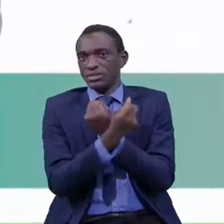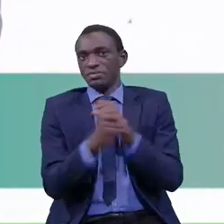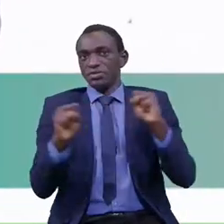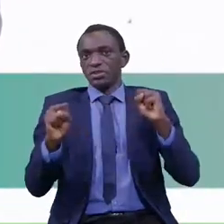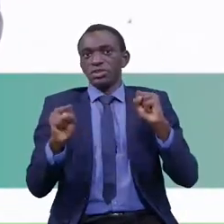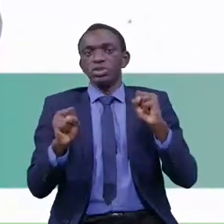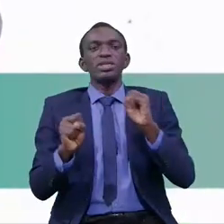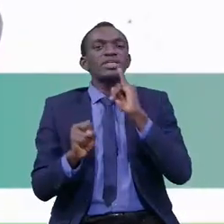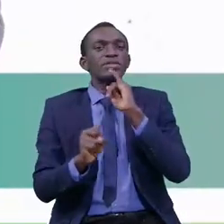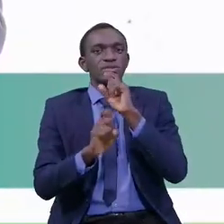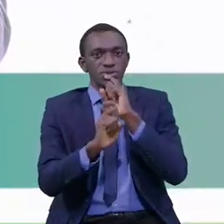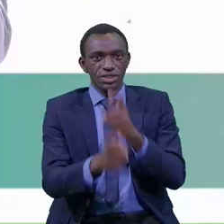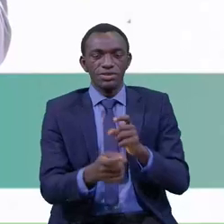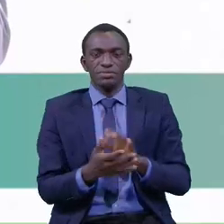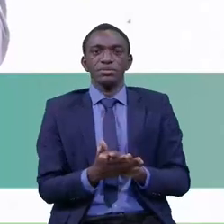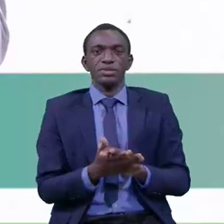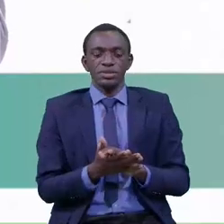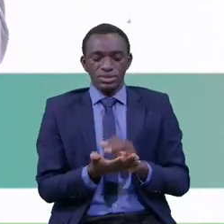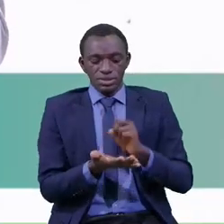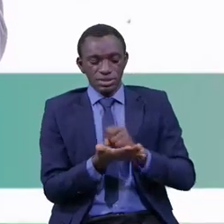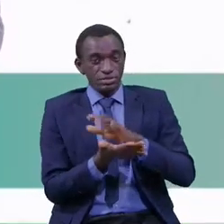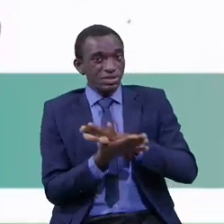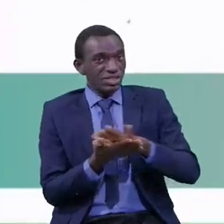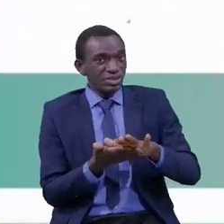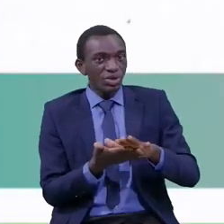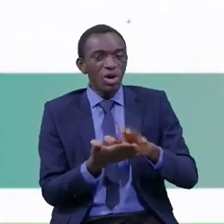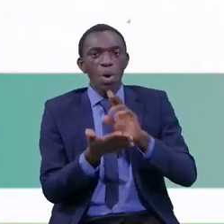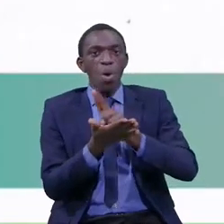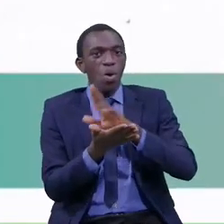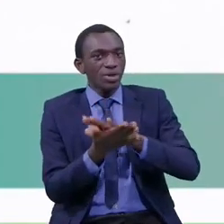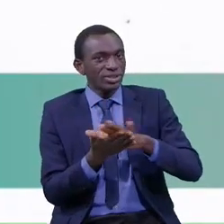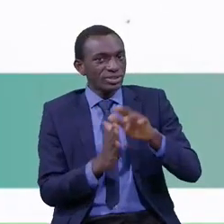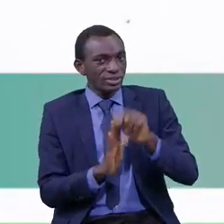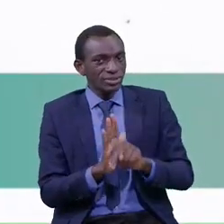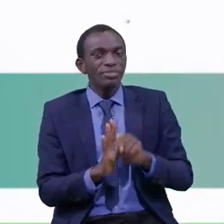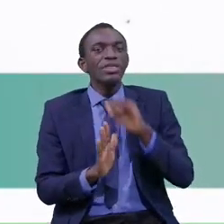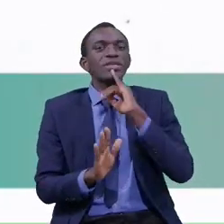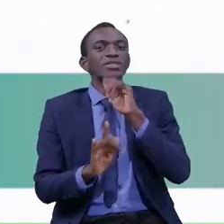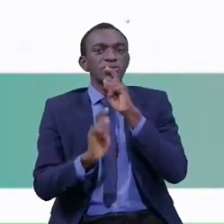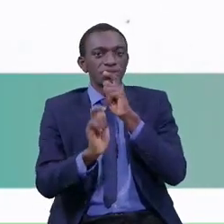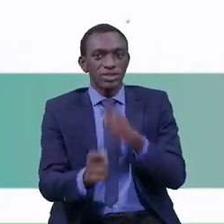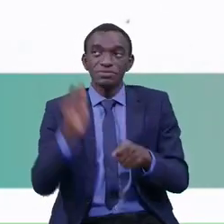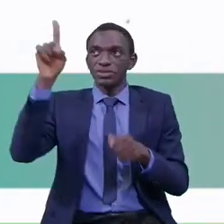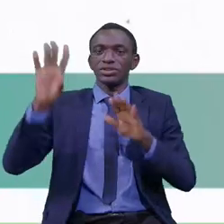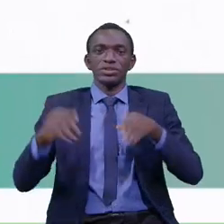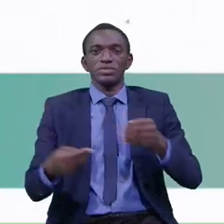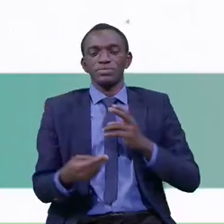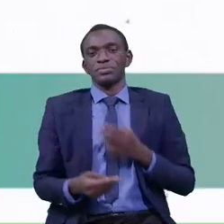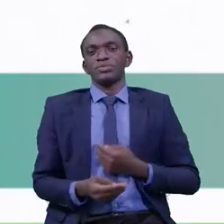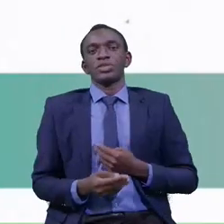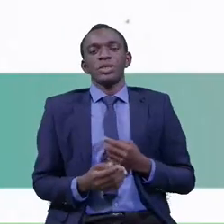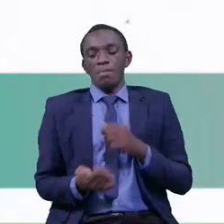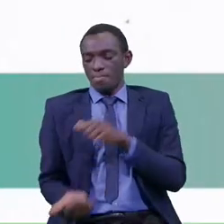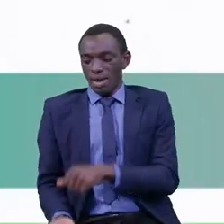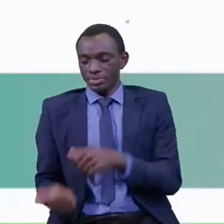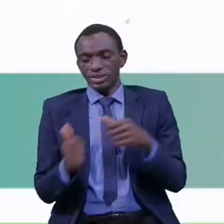c'est un don. La sanctification, la sainteté, c'est un don qu'il nous donne, le baptême dans le